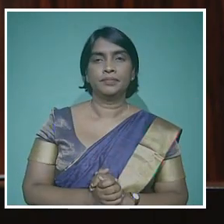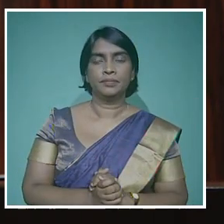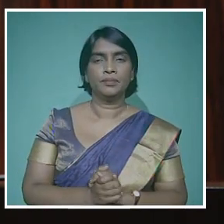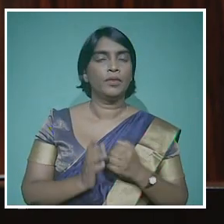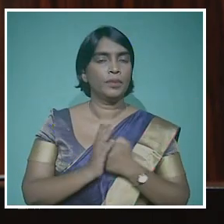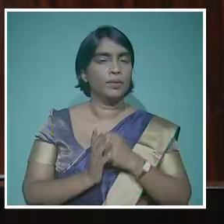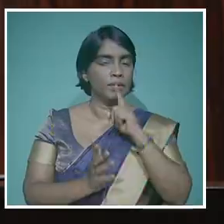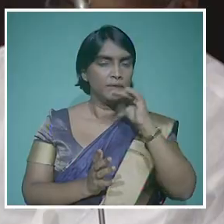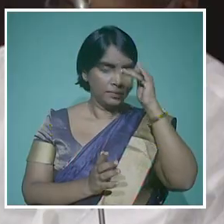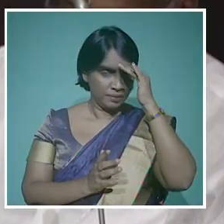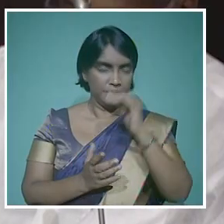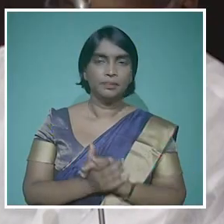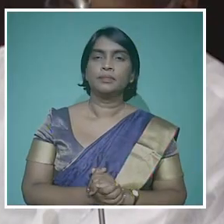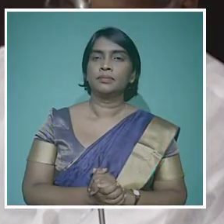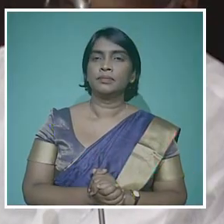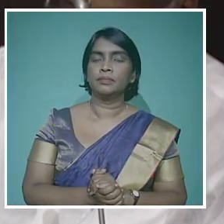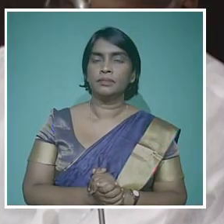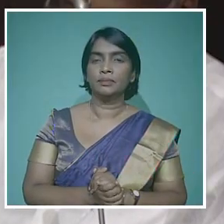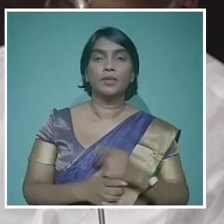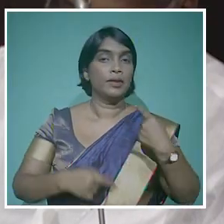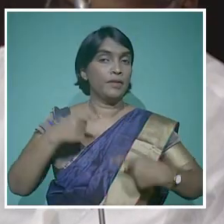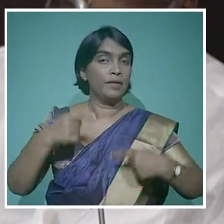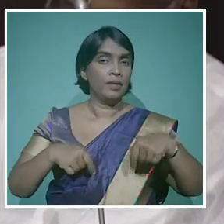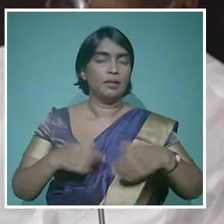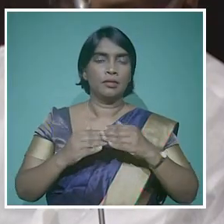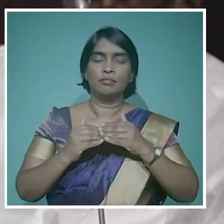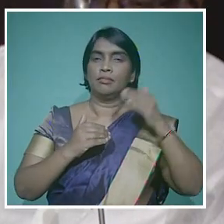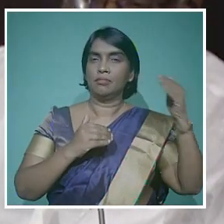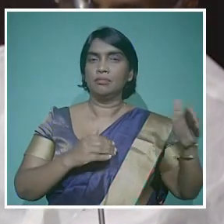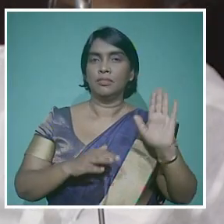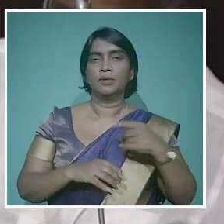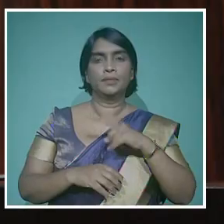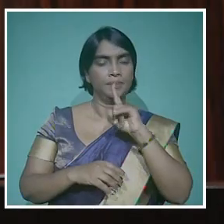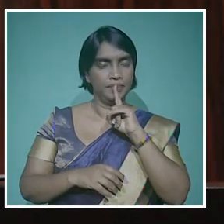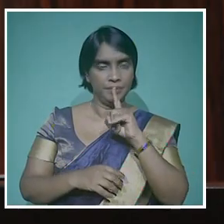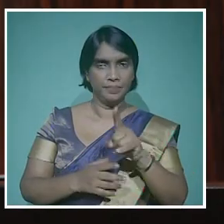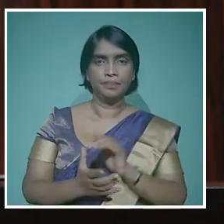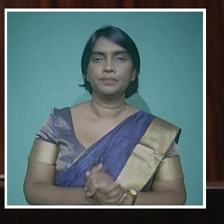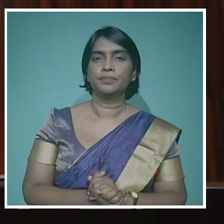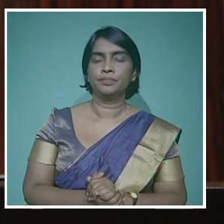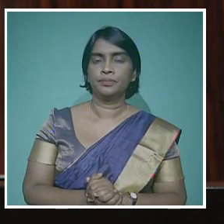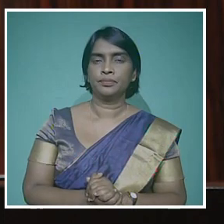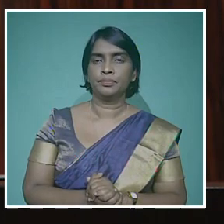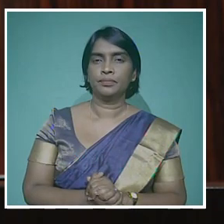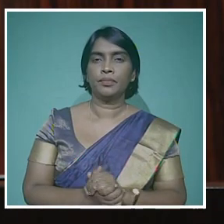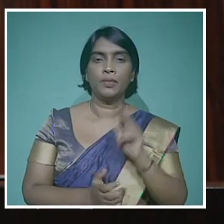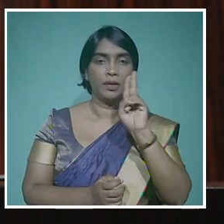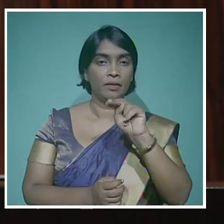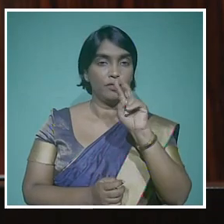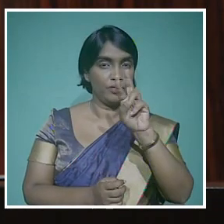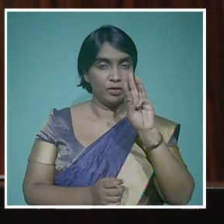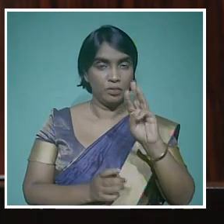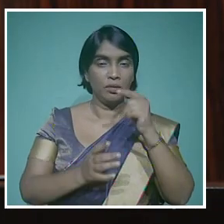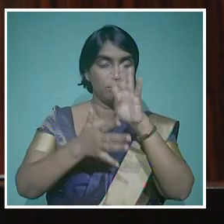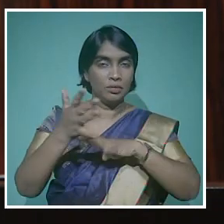කරු කතානායකතුමනි විවාදය දැන් කල්තැබිය යුතුයයි මම යෝජනා කරමි. 2023 විසර්ජන පනත්